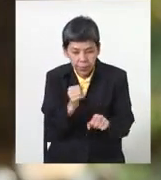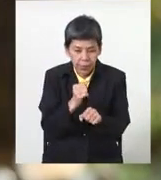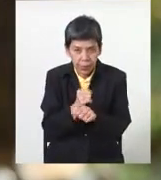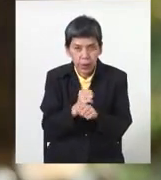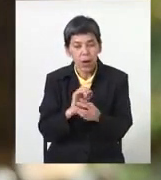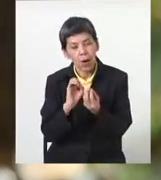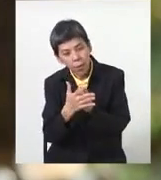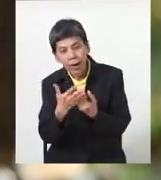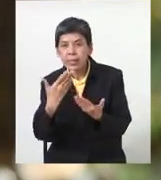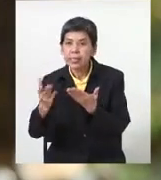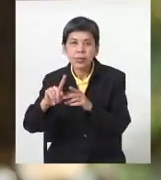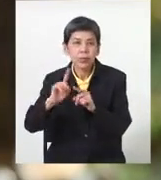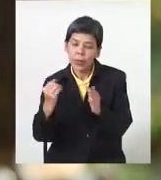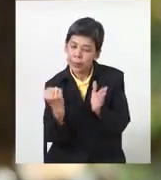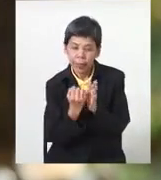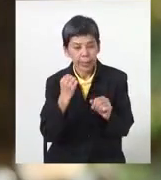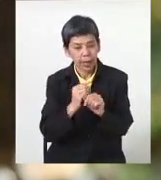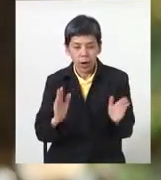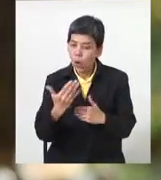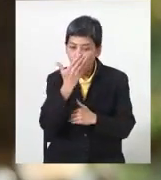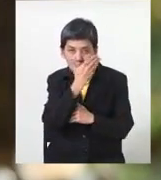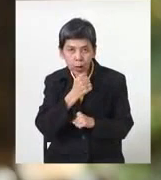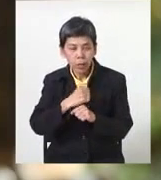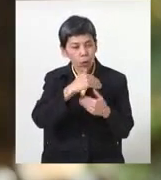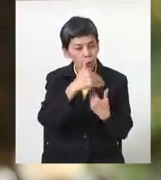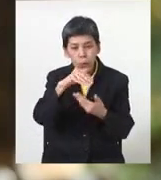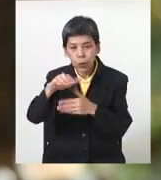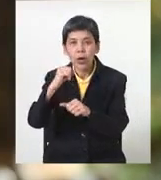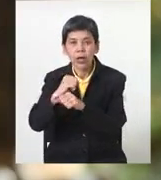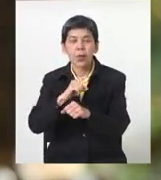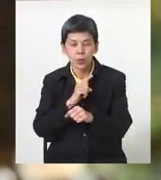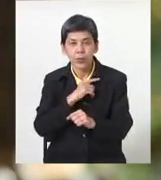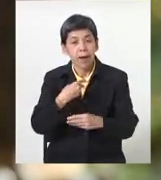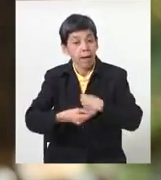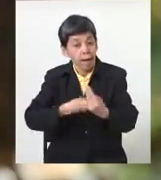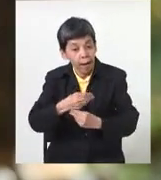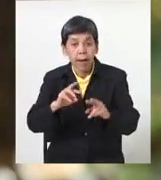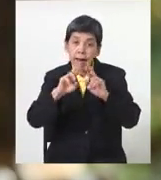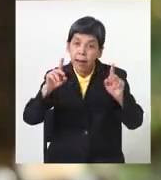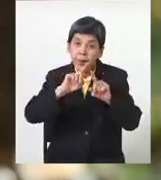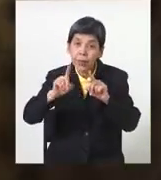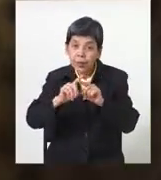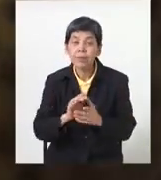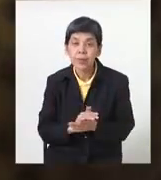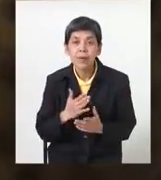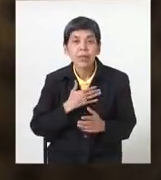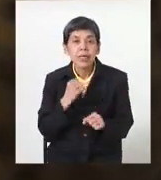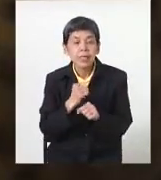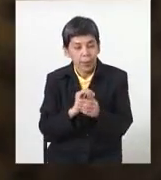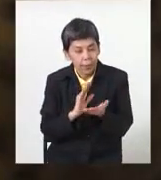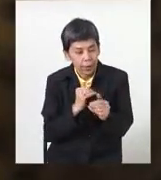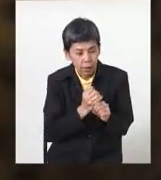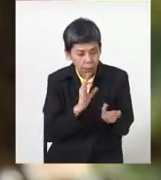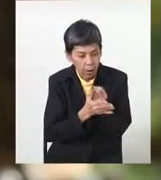ก่อนอันดับแรกแล้วก็รับซื้อผลไม้ทำแบรนดิทำกล่องสวยๆเพื่อจะส่งออกนะฮะหรือว่าไปขายตามห้างระยะสุดท้ายก็